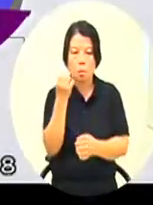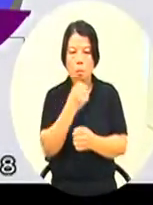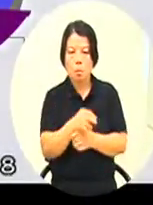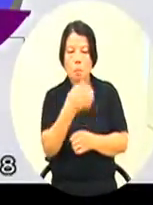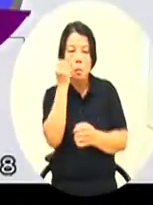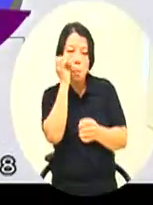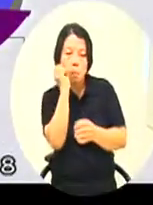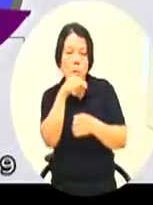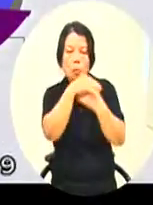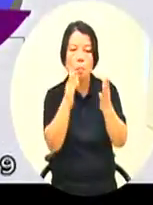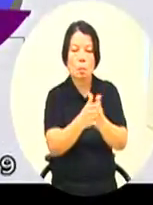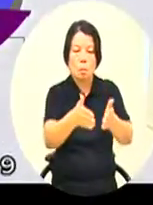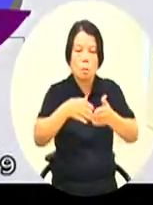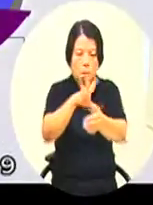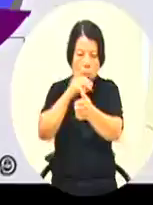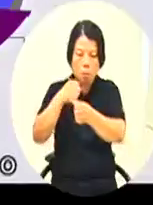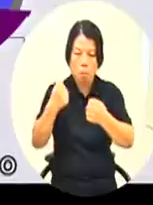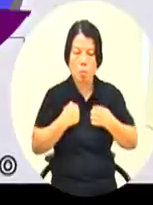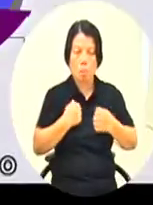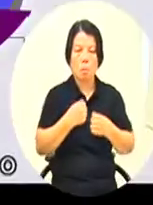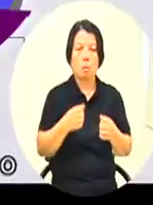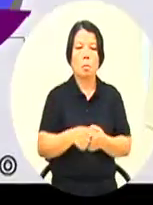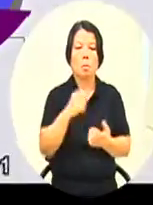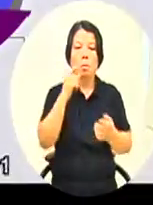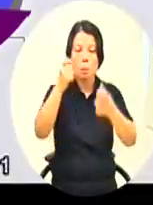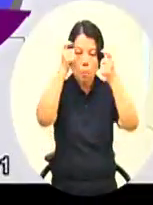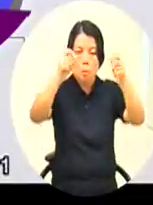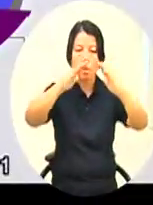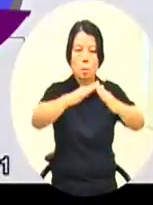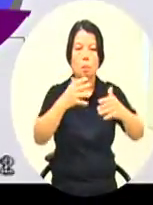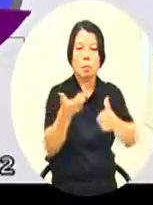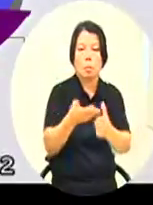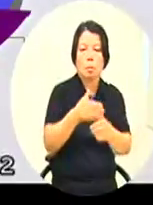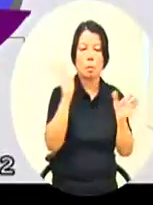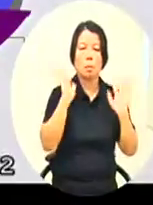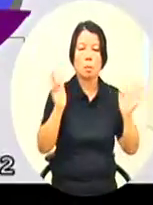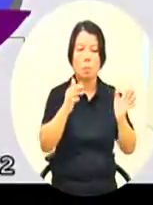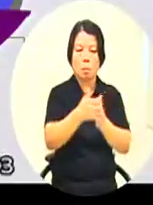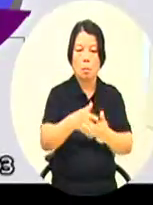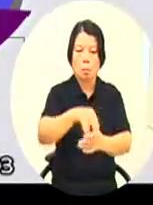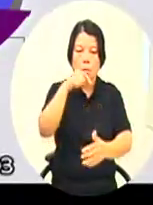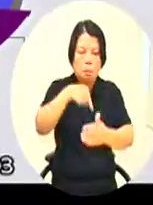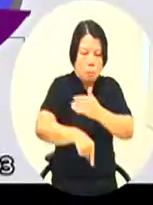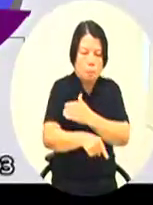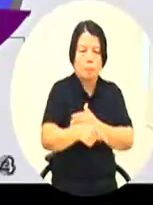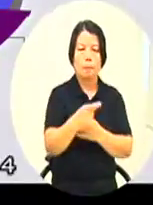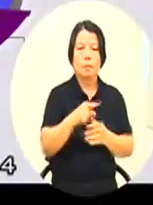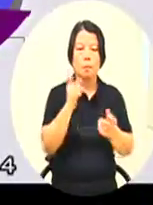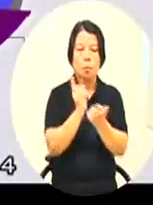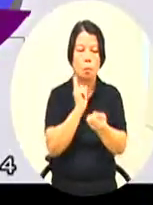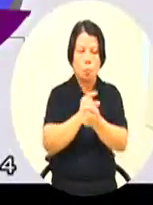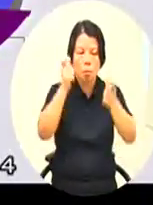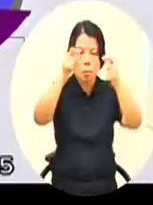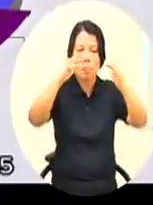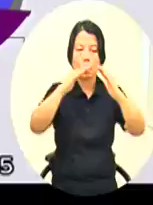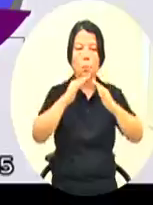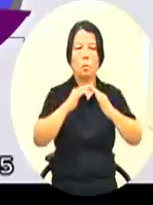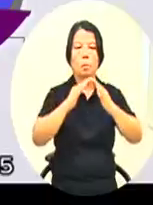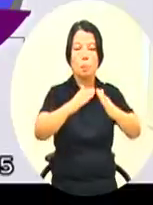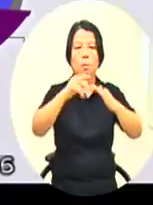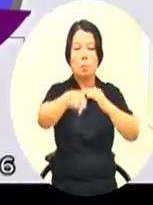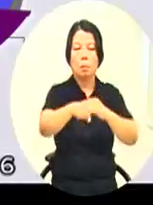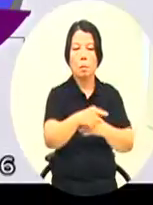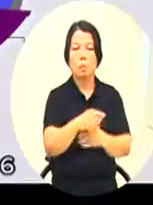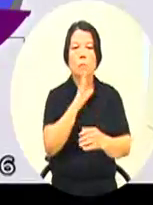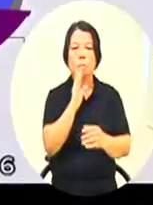程、生涯辅导课程、职业认知课程。意思说高雄培养的小孩，他要深刻了解在高雄这一块基地里头，我们是一个什